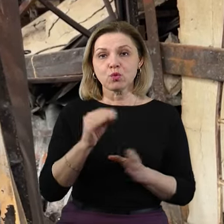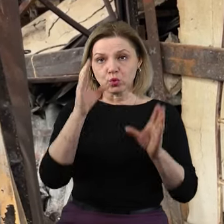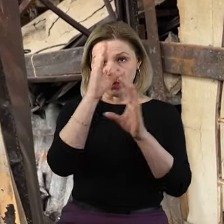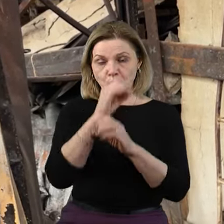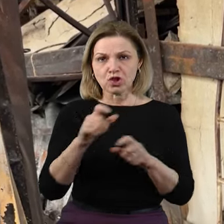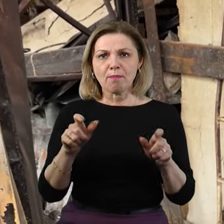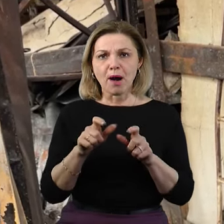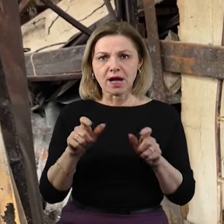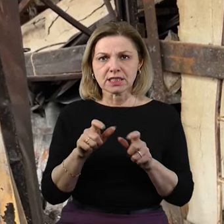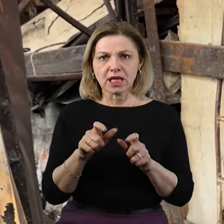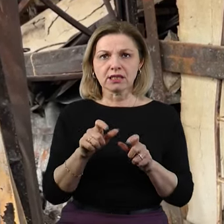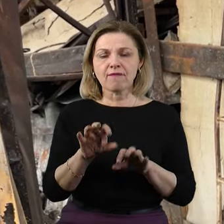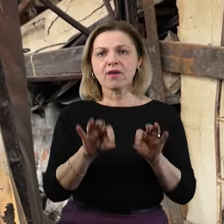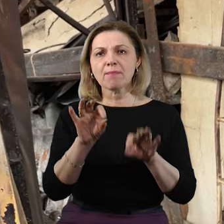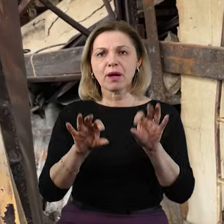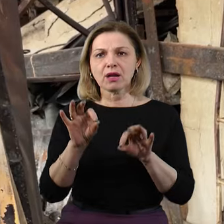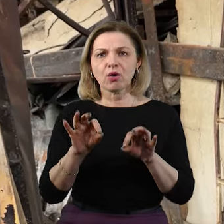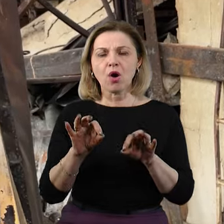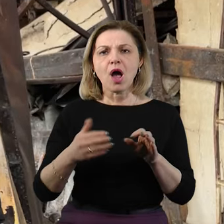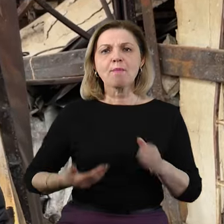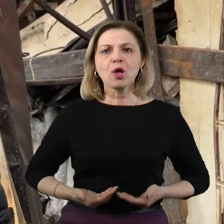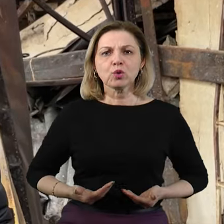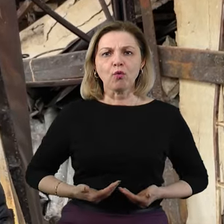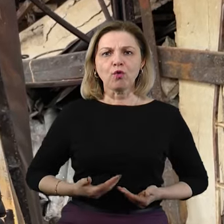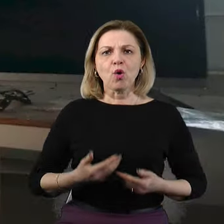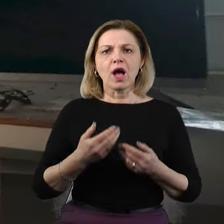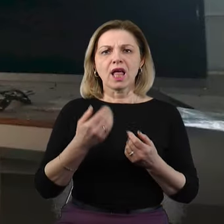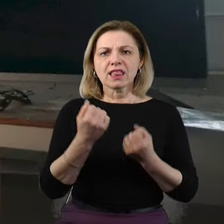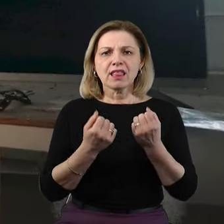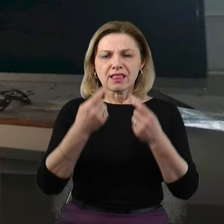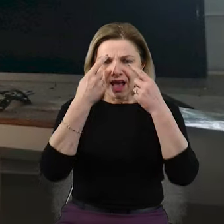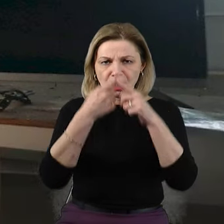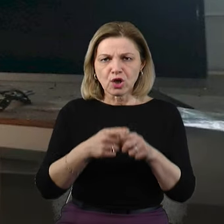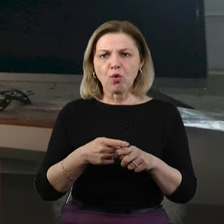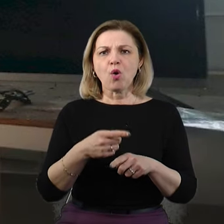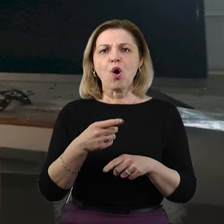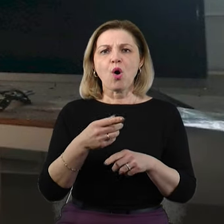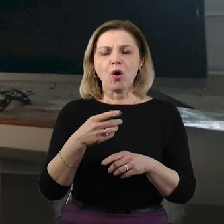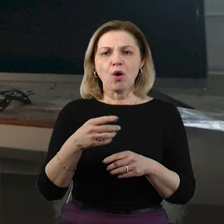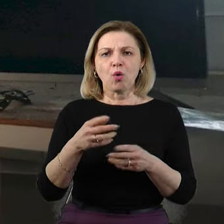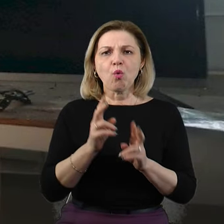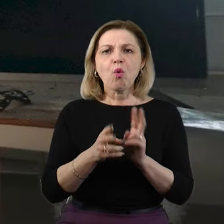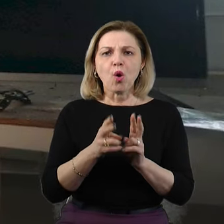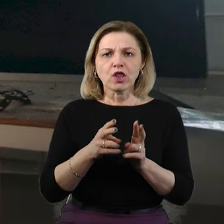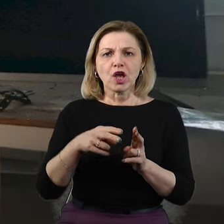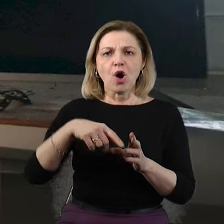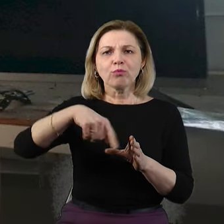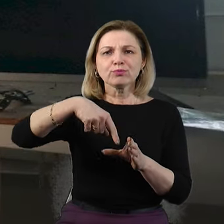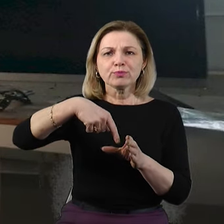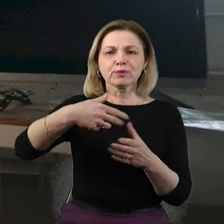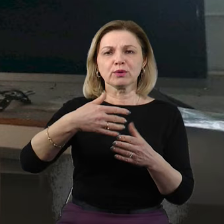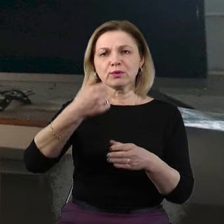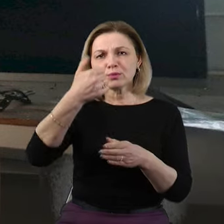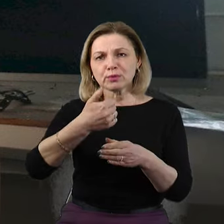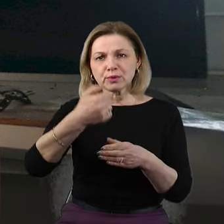ноч по магазину вибирали битову техніку собі кухонні комбайни грузили в БТРи що